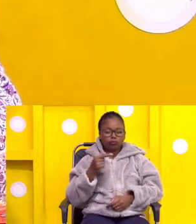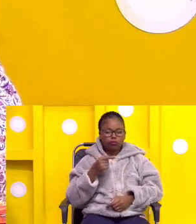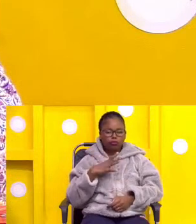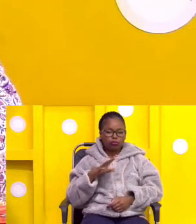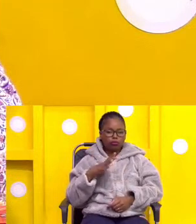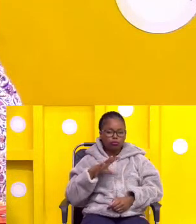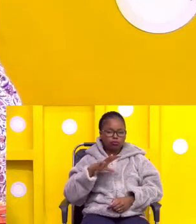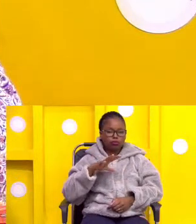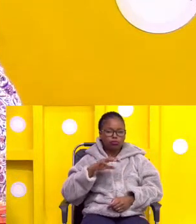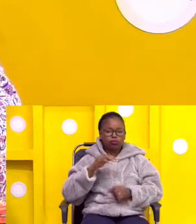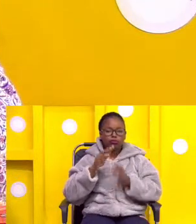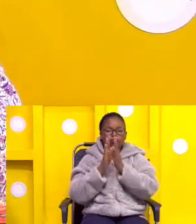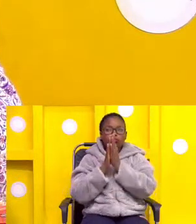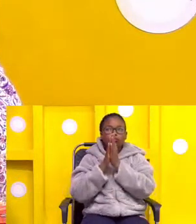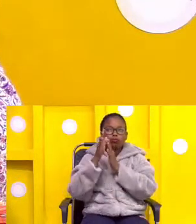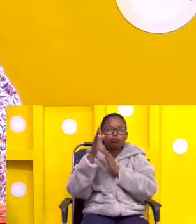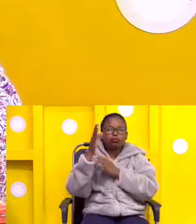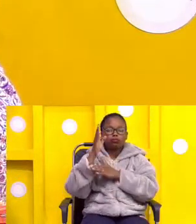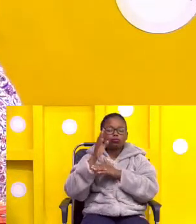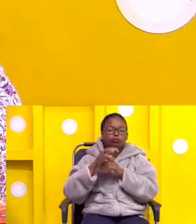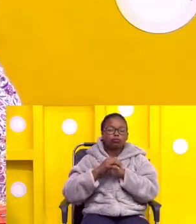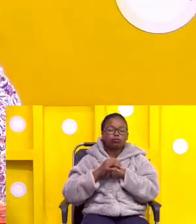bwana asifiwe sana